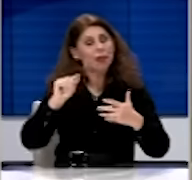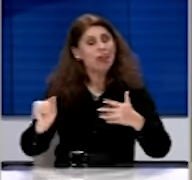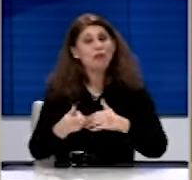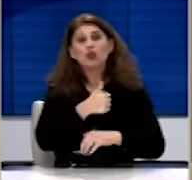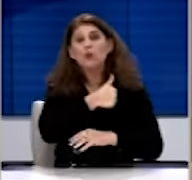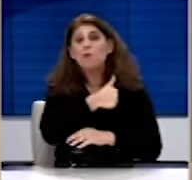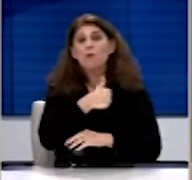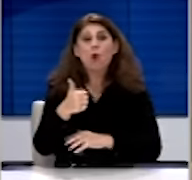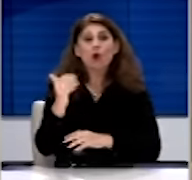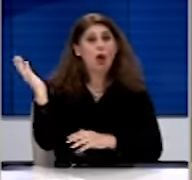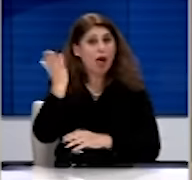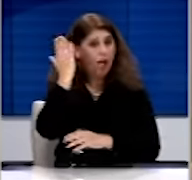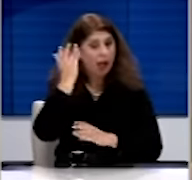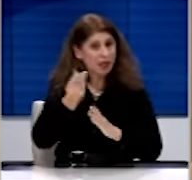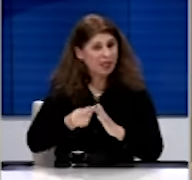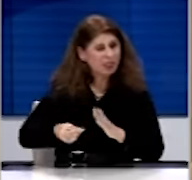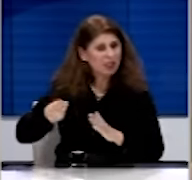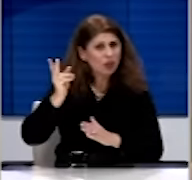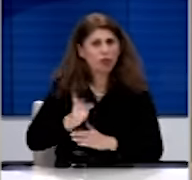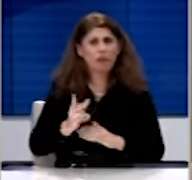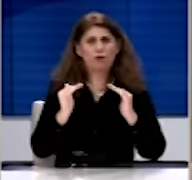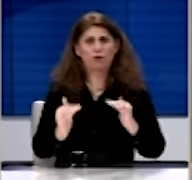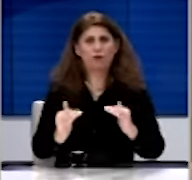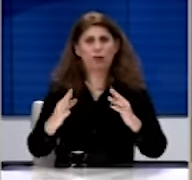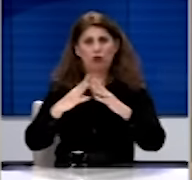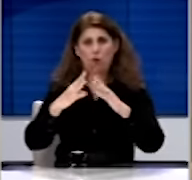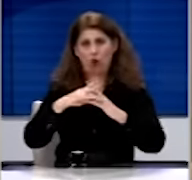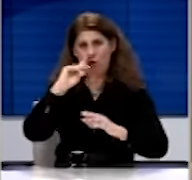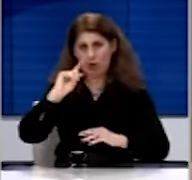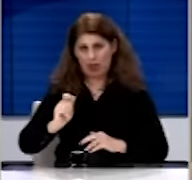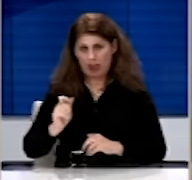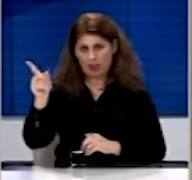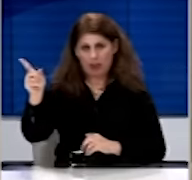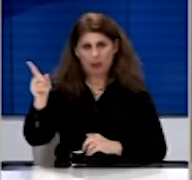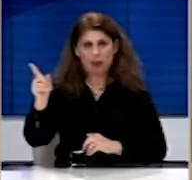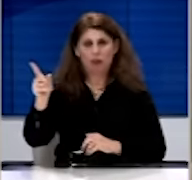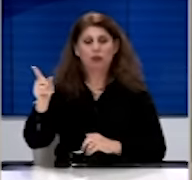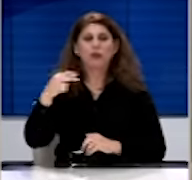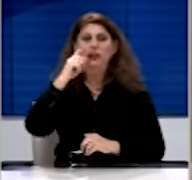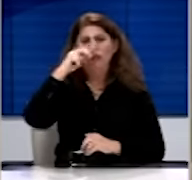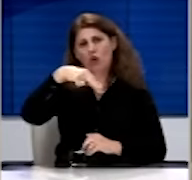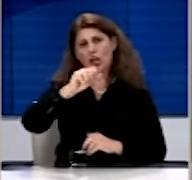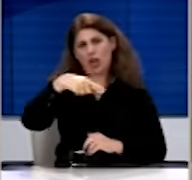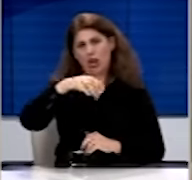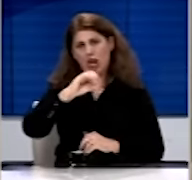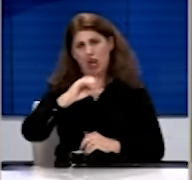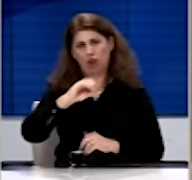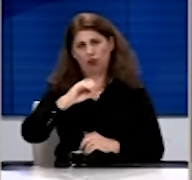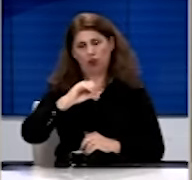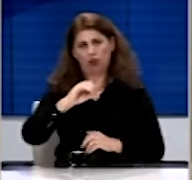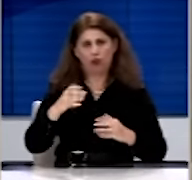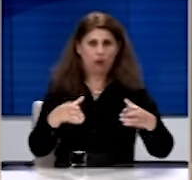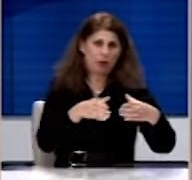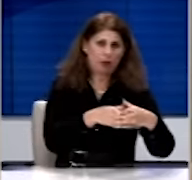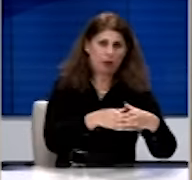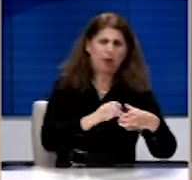μόνο αν χειροτερεύσει η κατάσταση στον πόλεμο στην Ουκρανία για το νατοϊκό στρατόπεδο. Και για